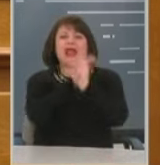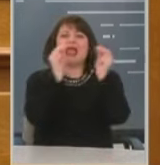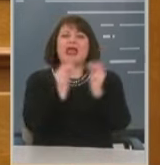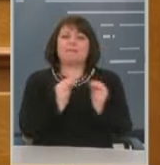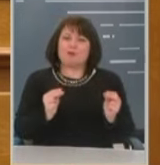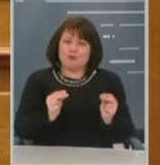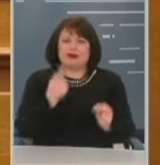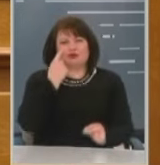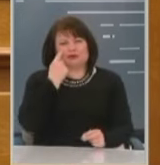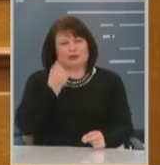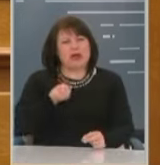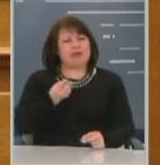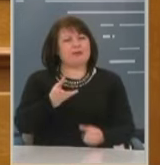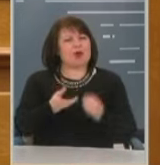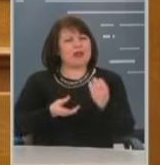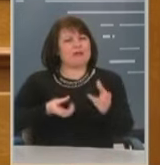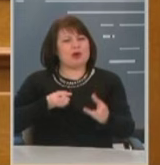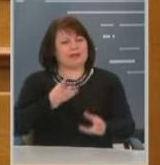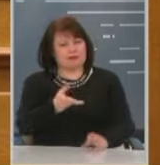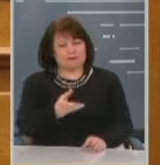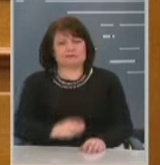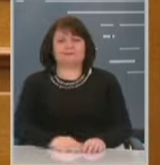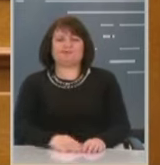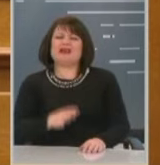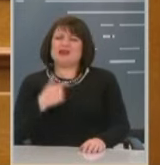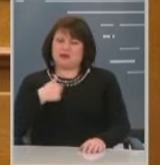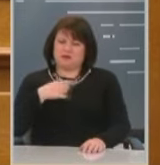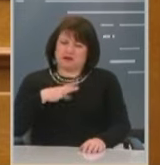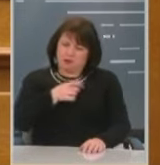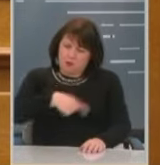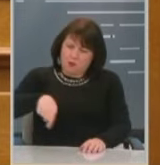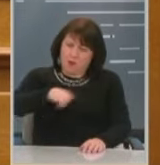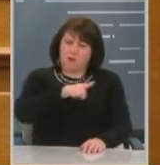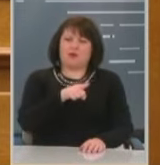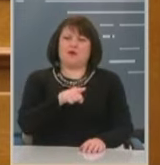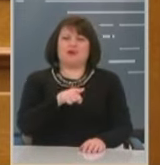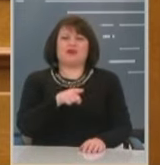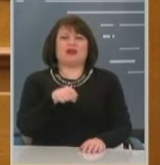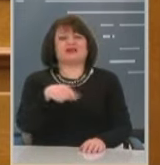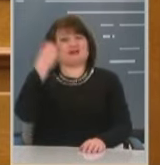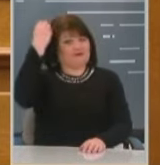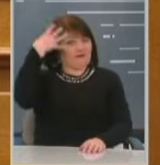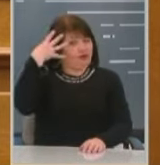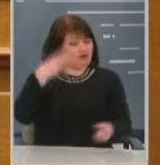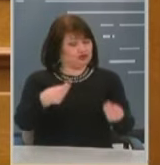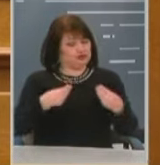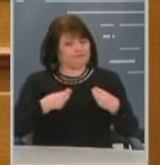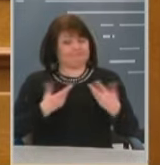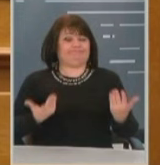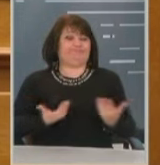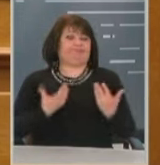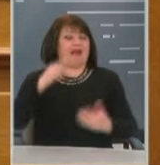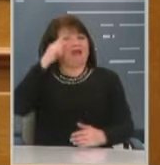και αριθμούς. Γιατί εγώ θέλω όλοι τώρα, εσείς προϊόντα του διαφωτισμού, προϊόντα να